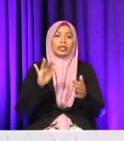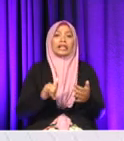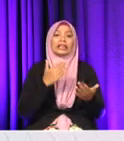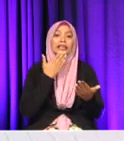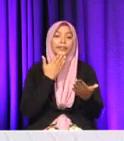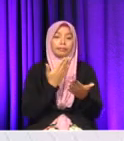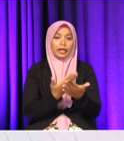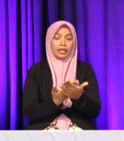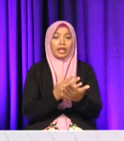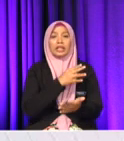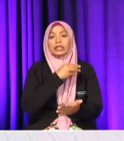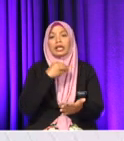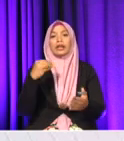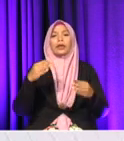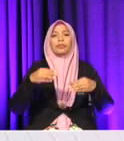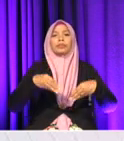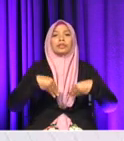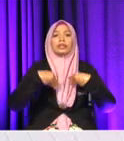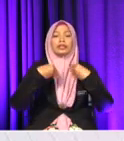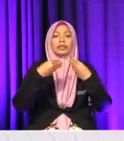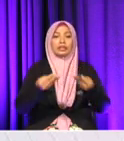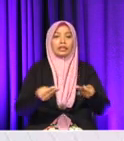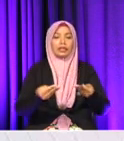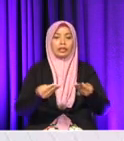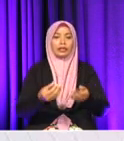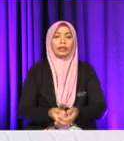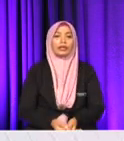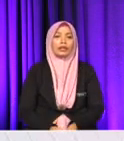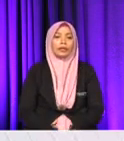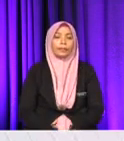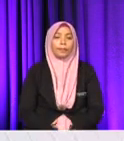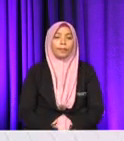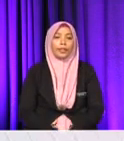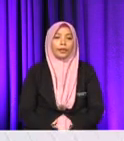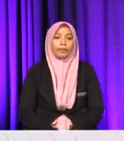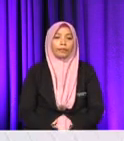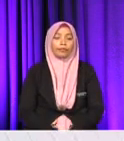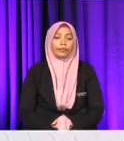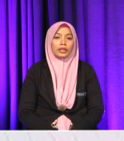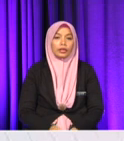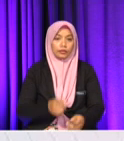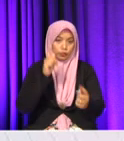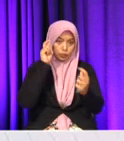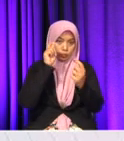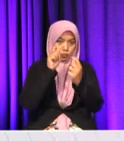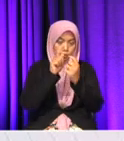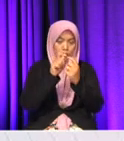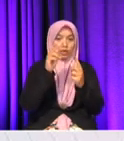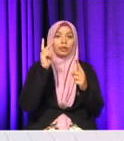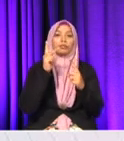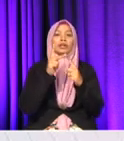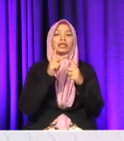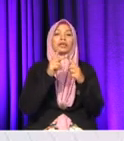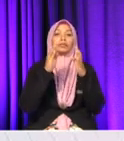dan memberi infaq yang tinggilah kepada audience Oke contohnya Jaya Bakti Bakery yang kita pilih